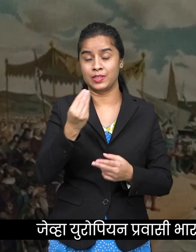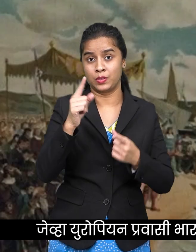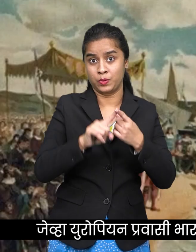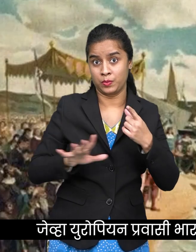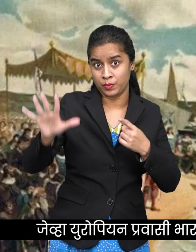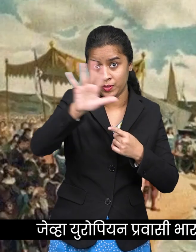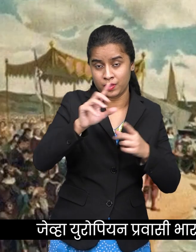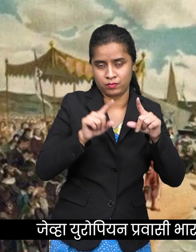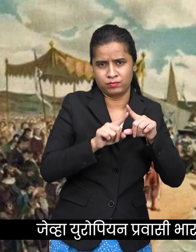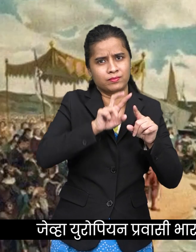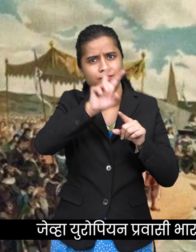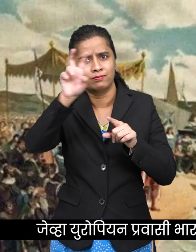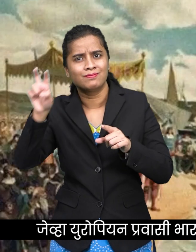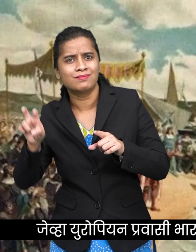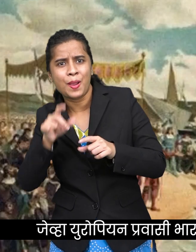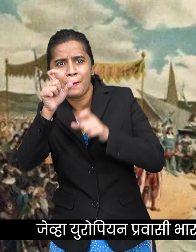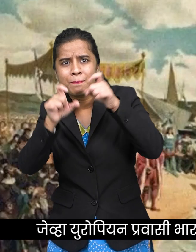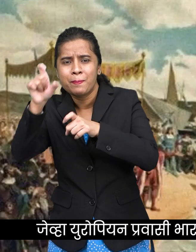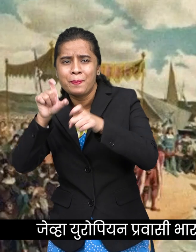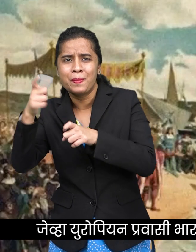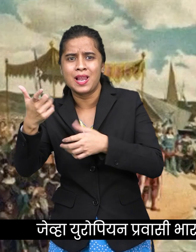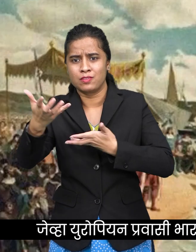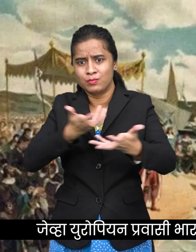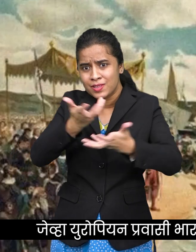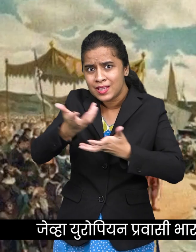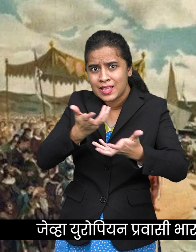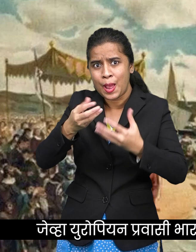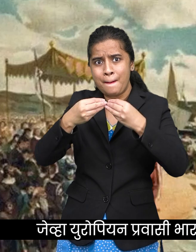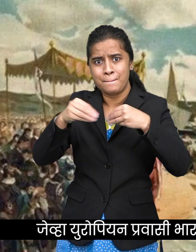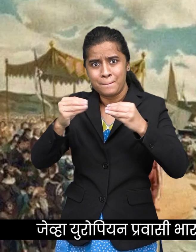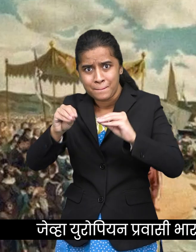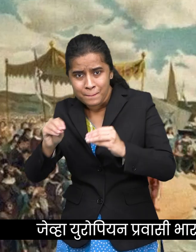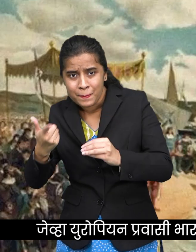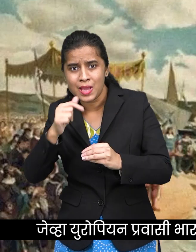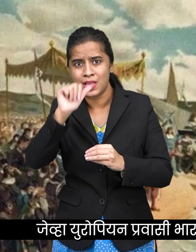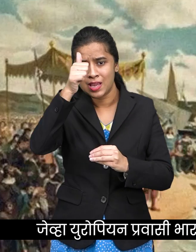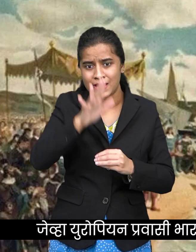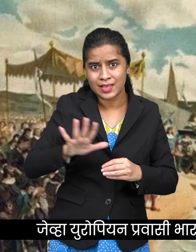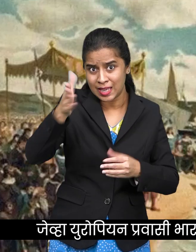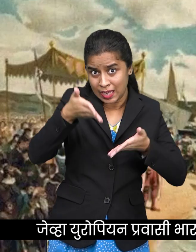जेव्हा युरोपियन प्रवासी भारतात व्यापारासाठी आले तेव्हा ते परतताना